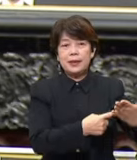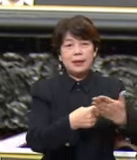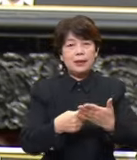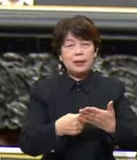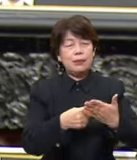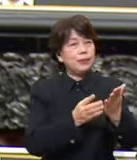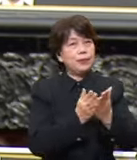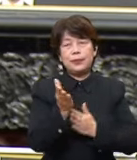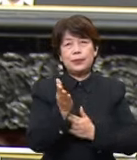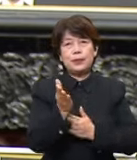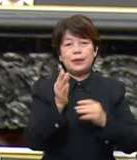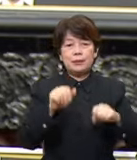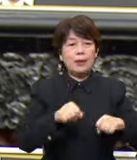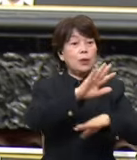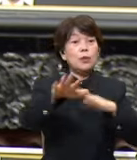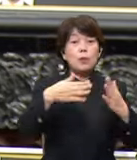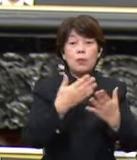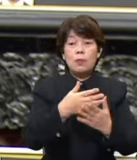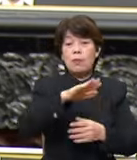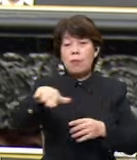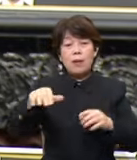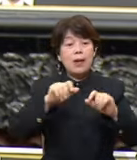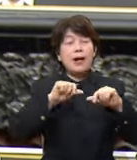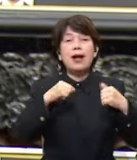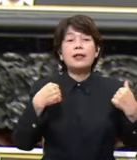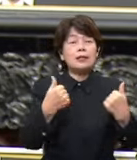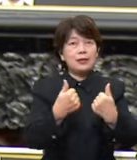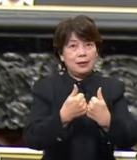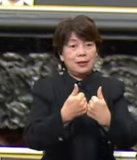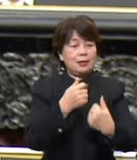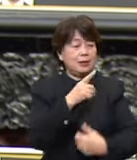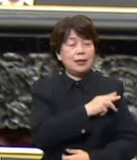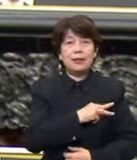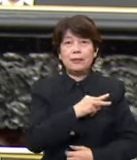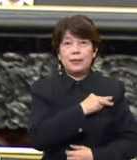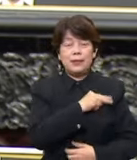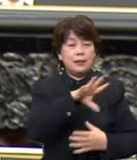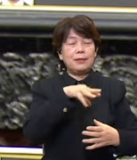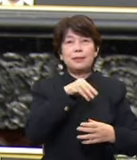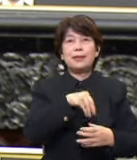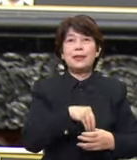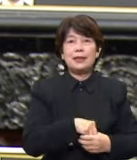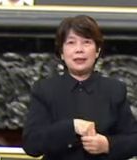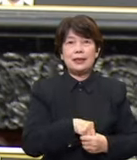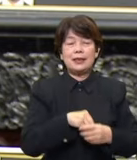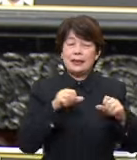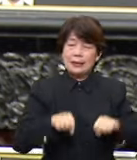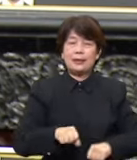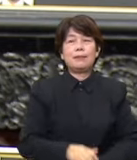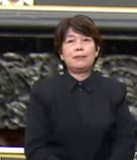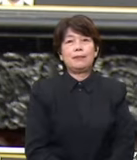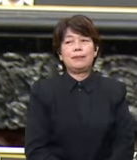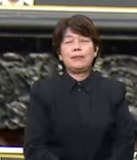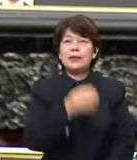lanjut dengan semua agensi dan kementerian yang berkaitan dalam sesi libat urus yang akan diadakan. Seperti